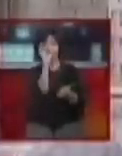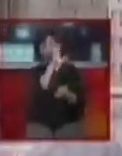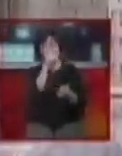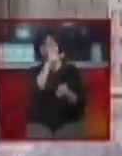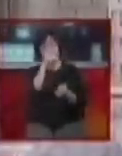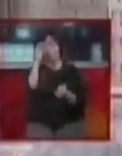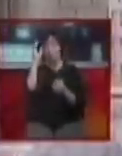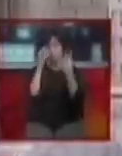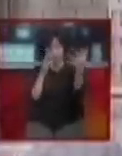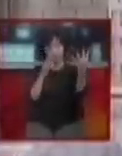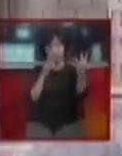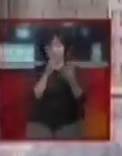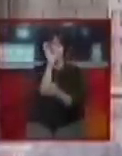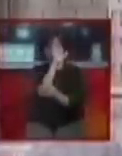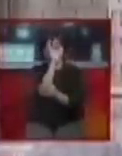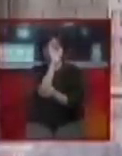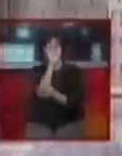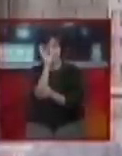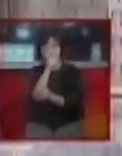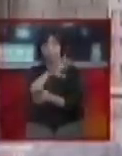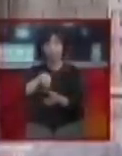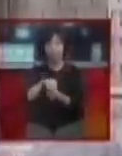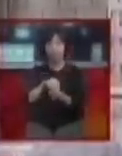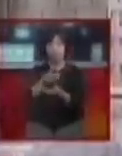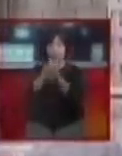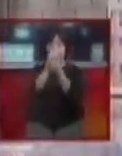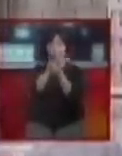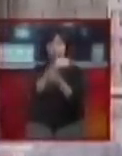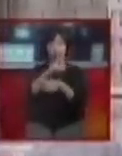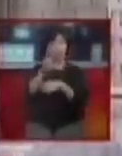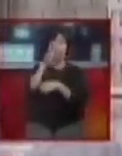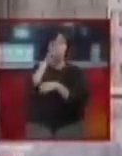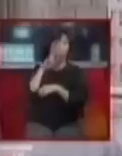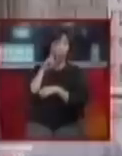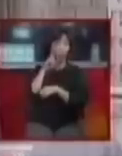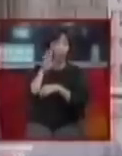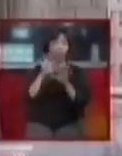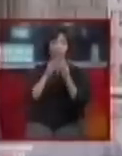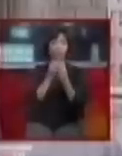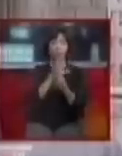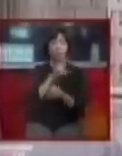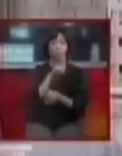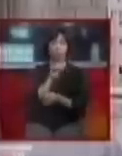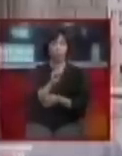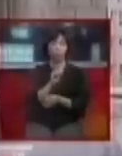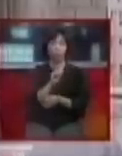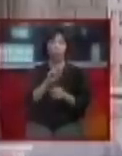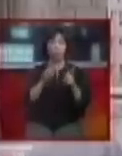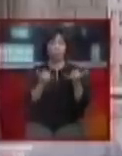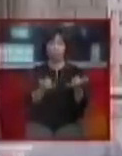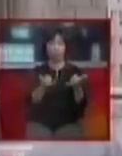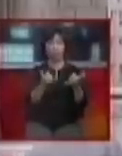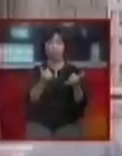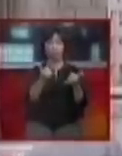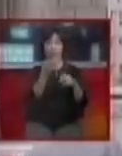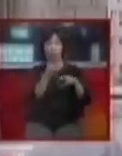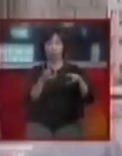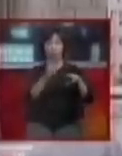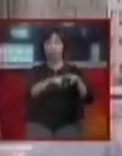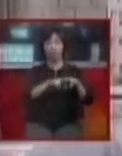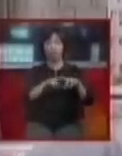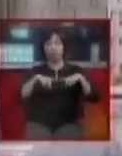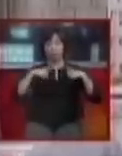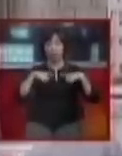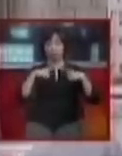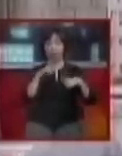manhunt operation sa 4 na sospek na sangkot sa pamamaril at pangu-hold up sa pamilya Cua habang itinaas naman ng lokal na pamahalaan ng